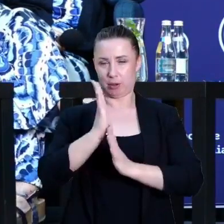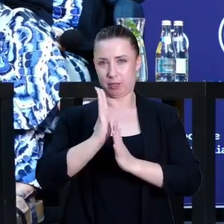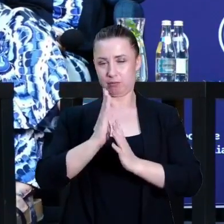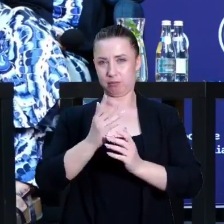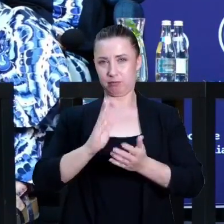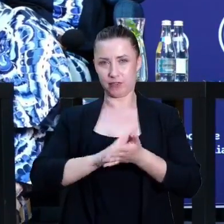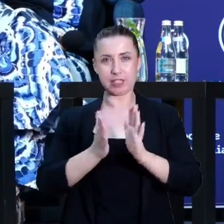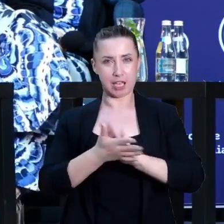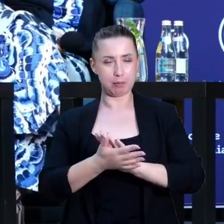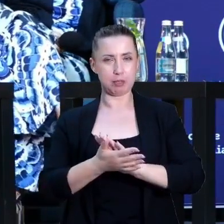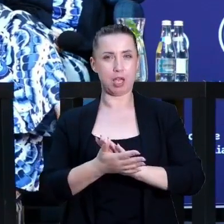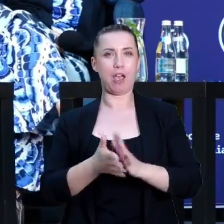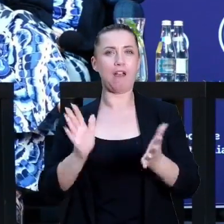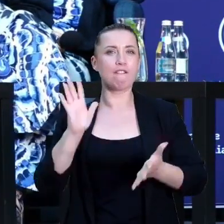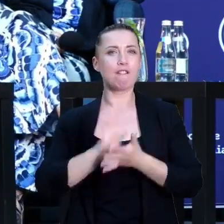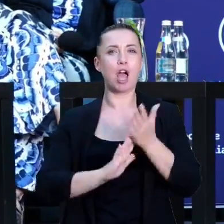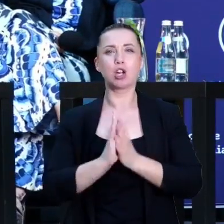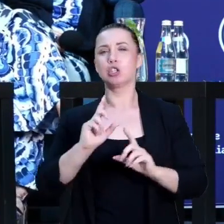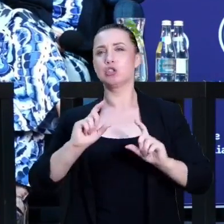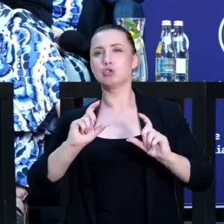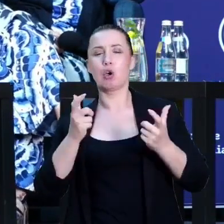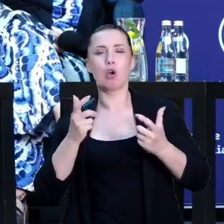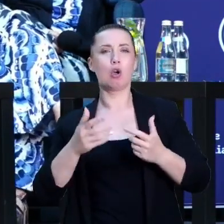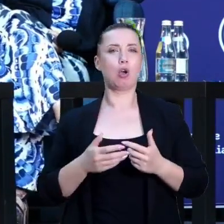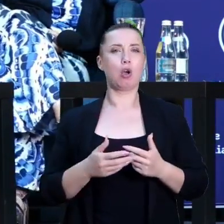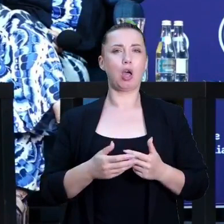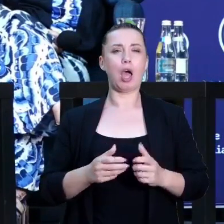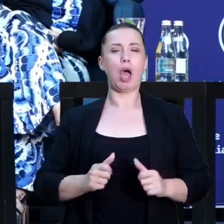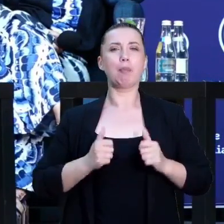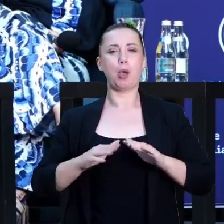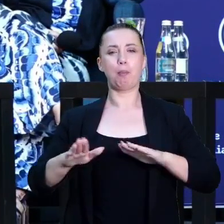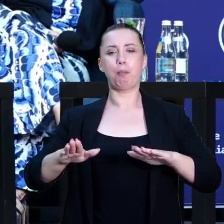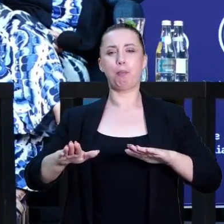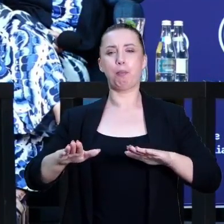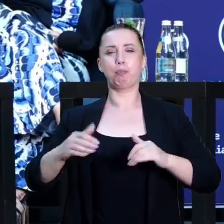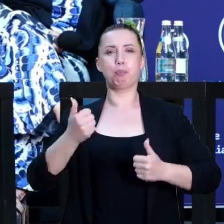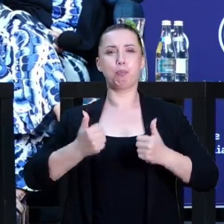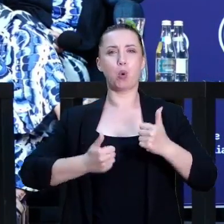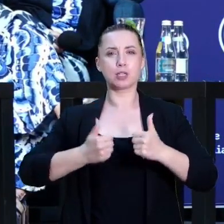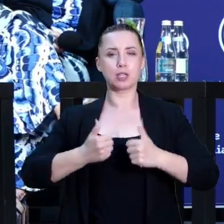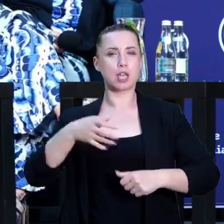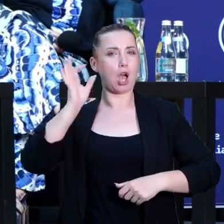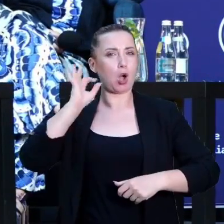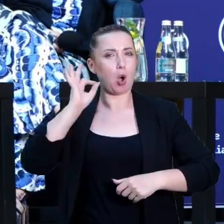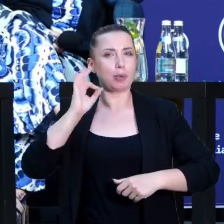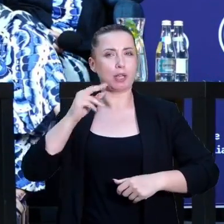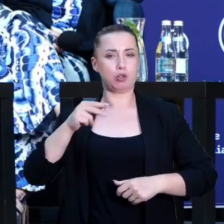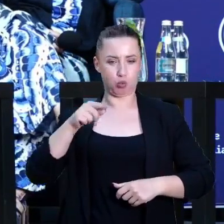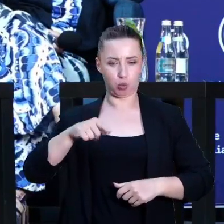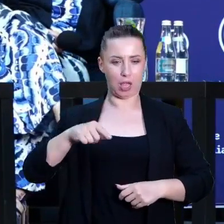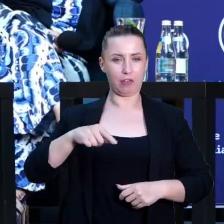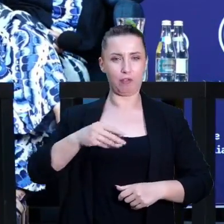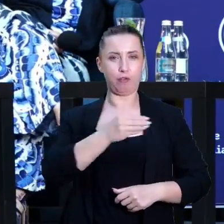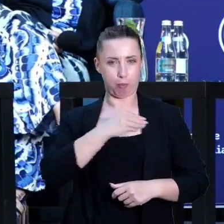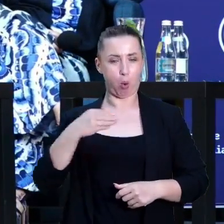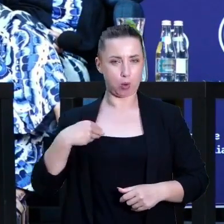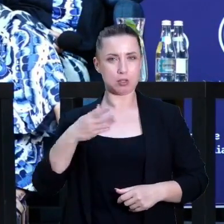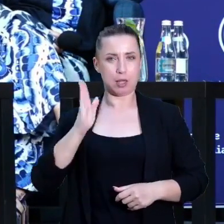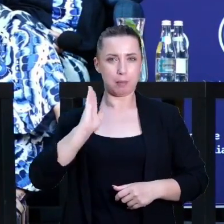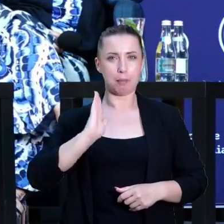się nawzajem i walczyć o to, żeby pozycja kobiet była w tym naszym pięknym